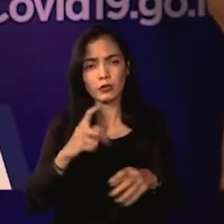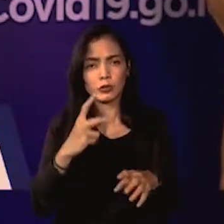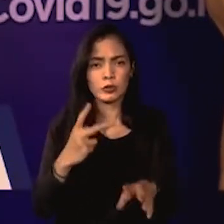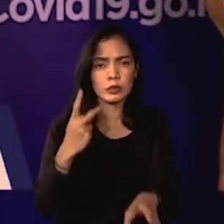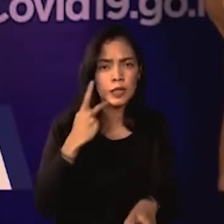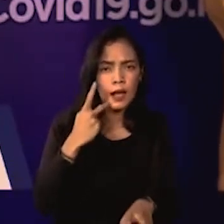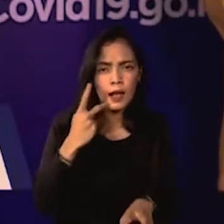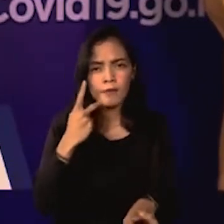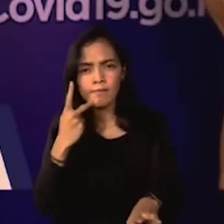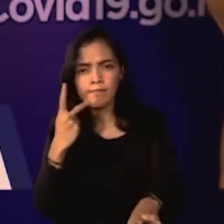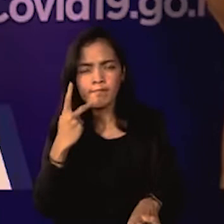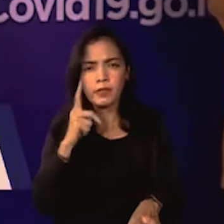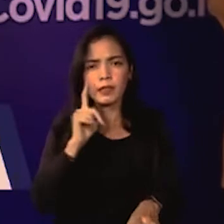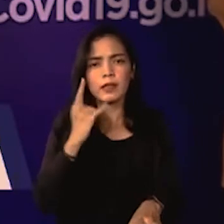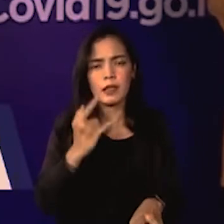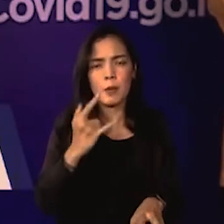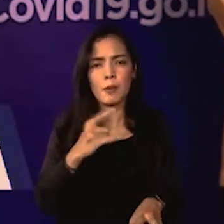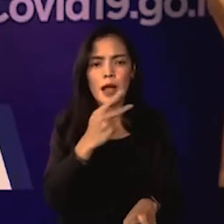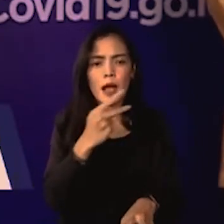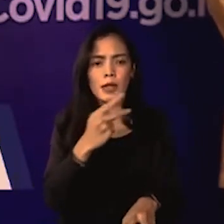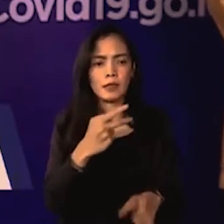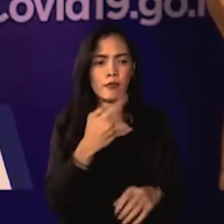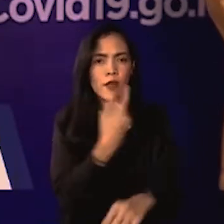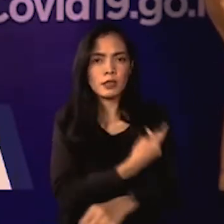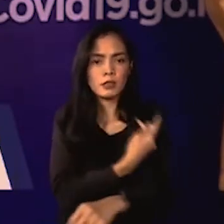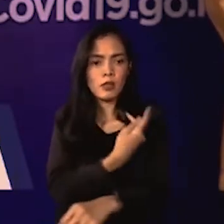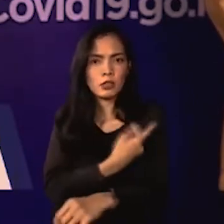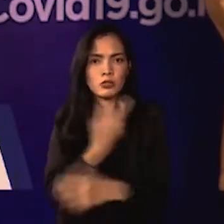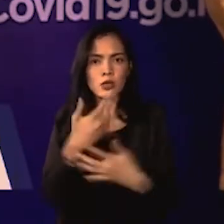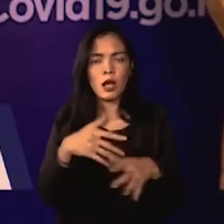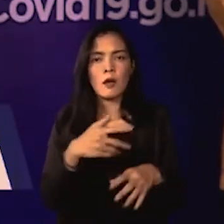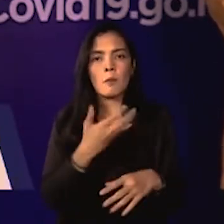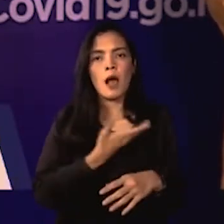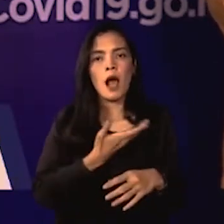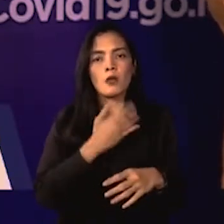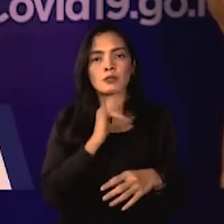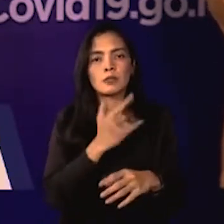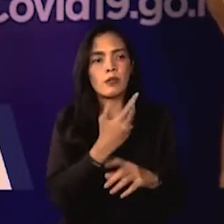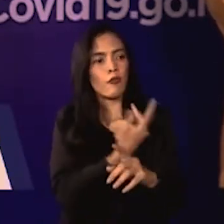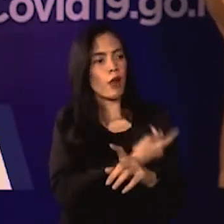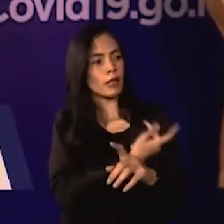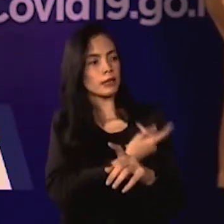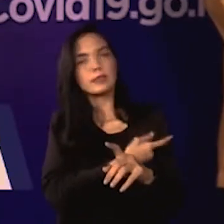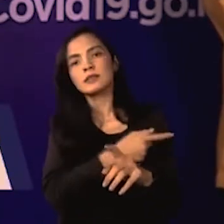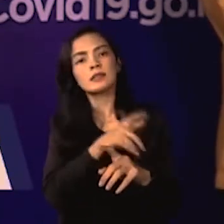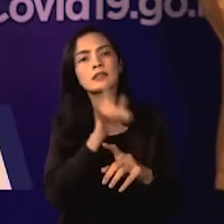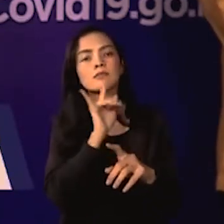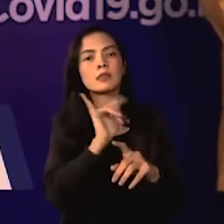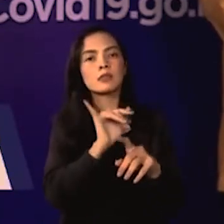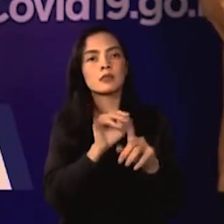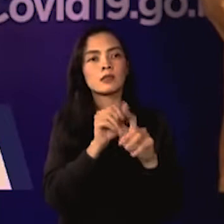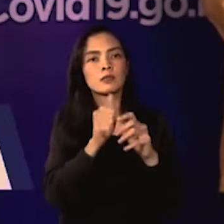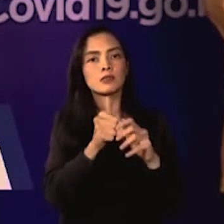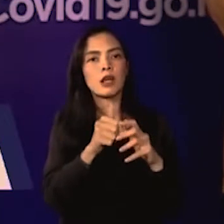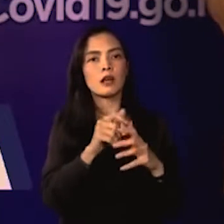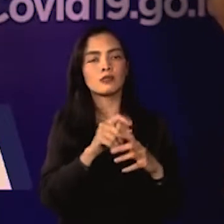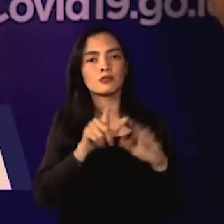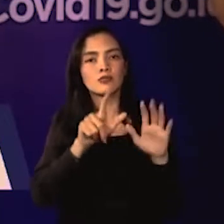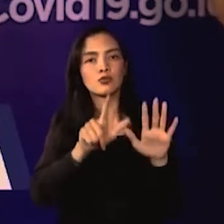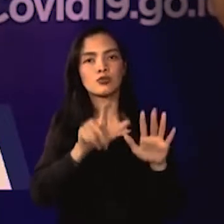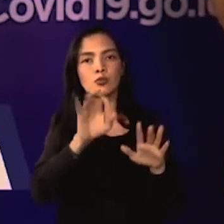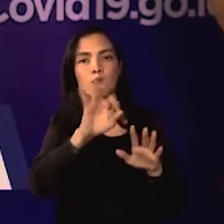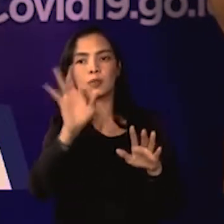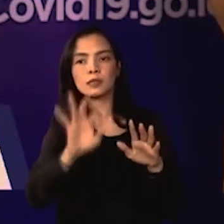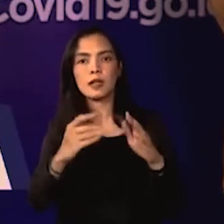vaksinasi ini, kita menginginkan cakupan vaksinasi ini bisa mencapai lebih dari